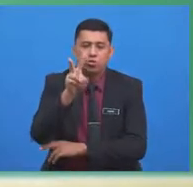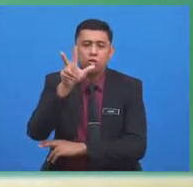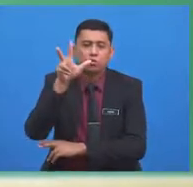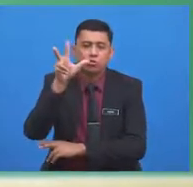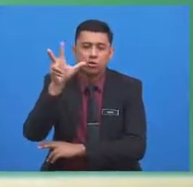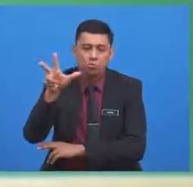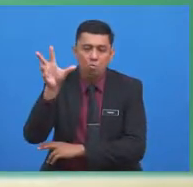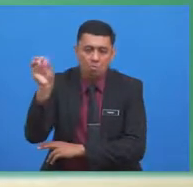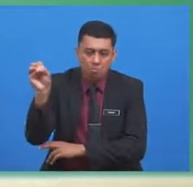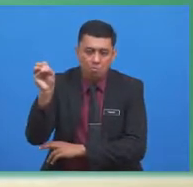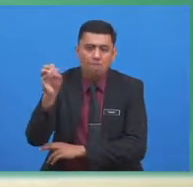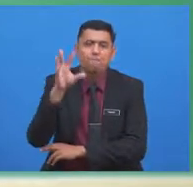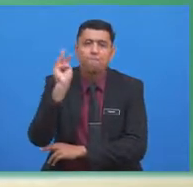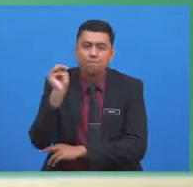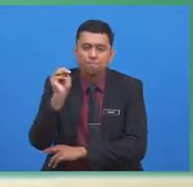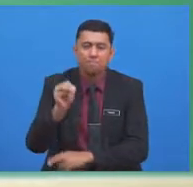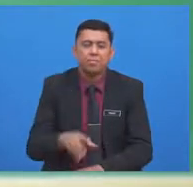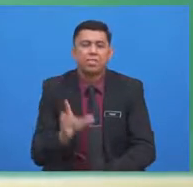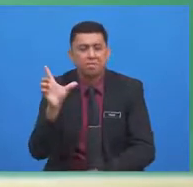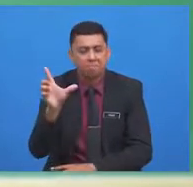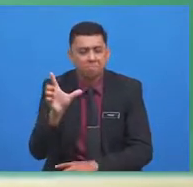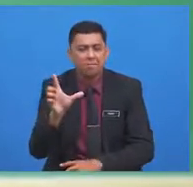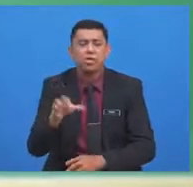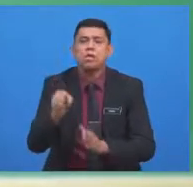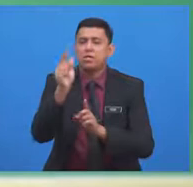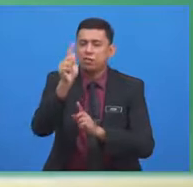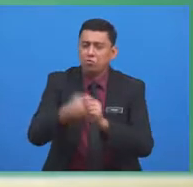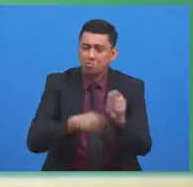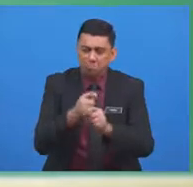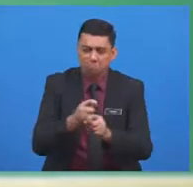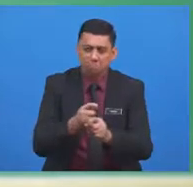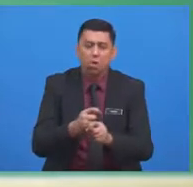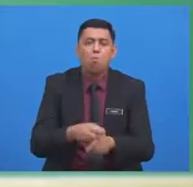setahun, menyebabkan luluh hawa kimia tidak giat berlaku.